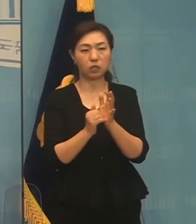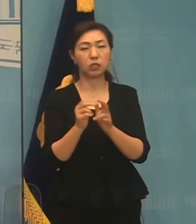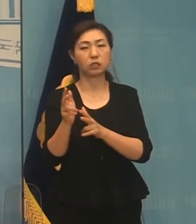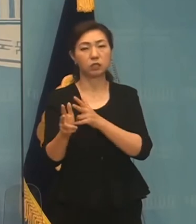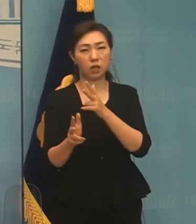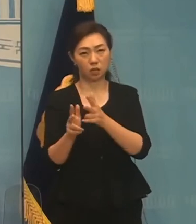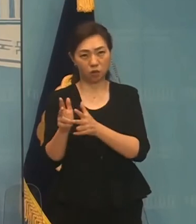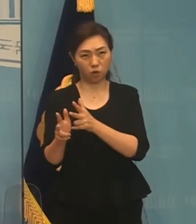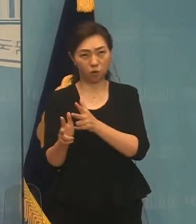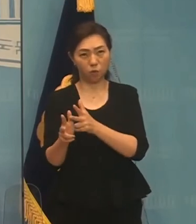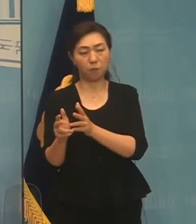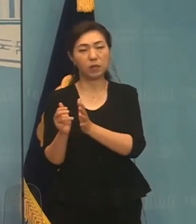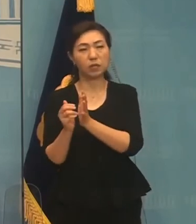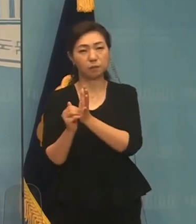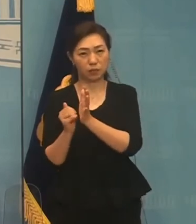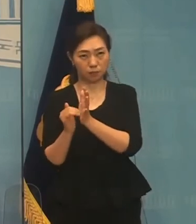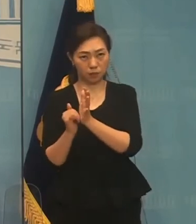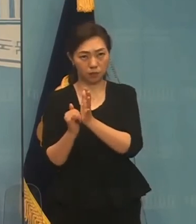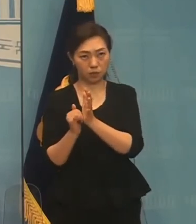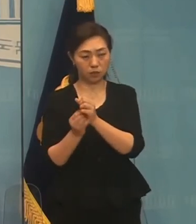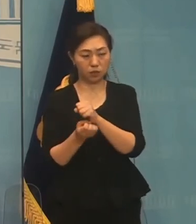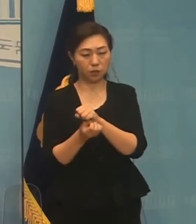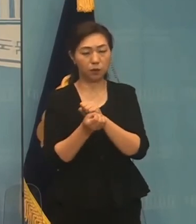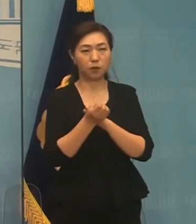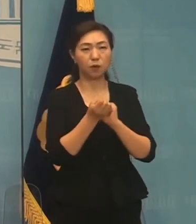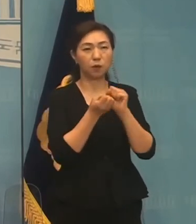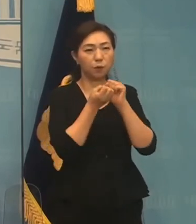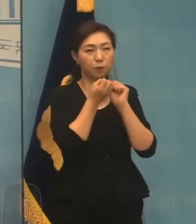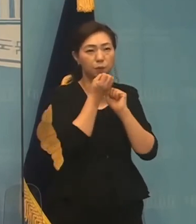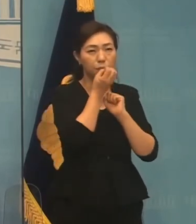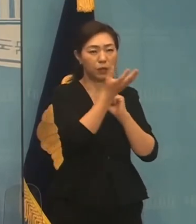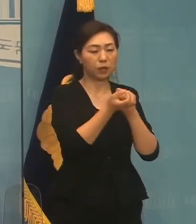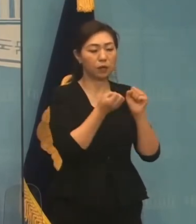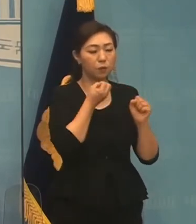산업 기밀을 유출한 자